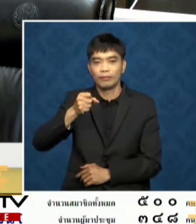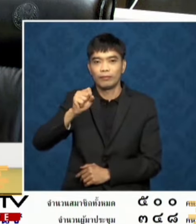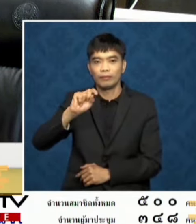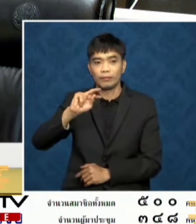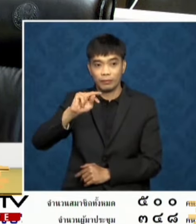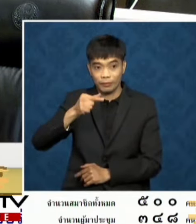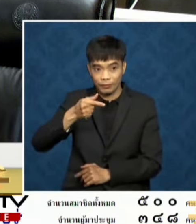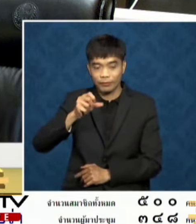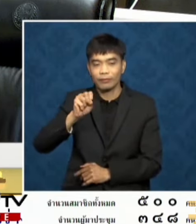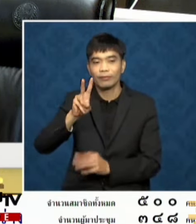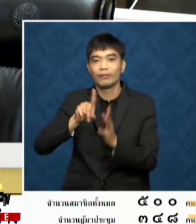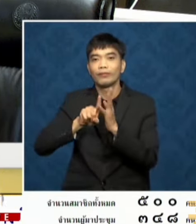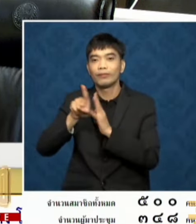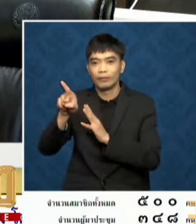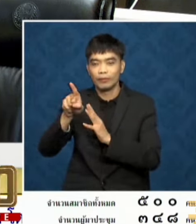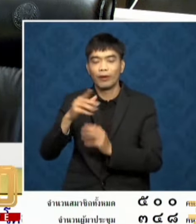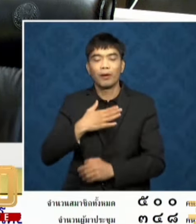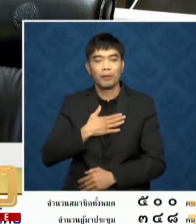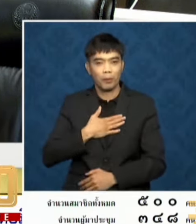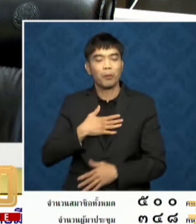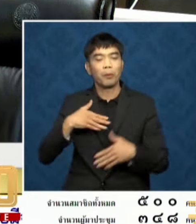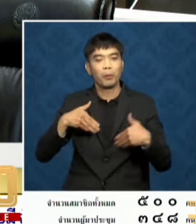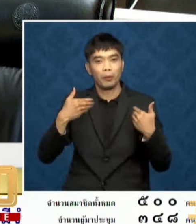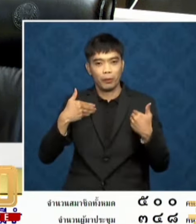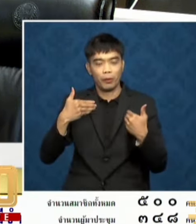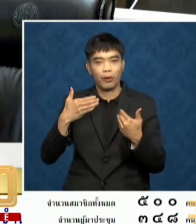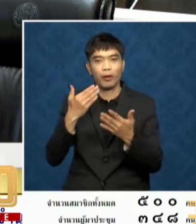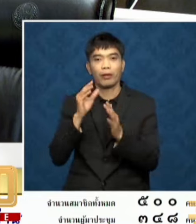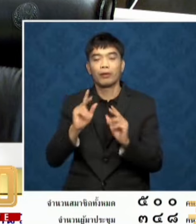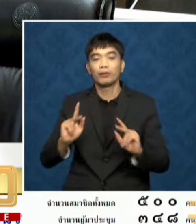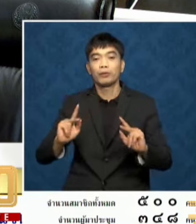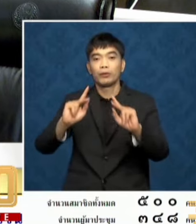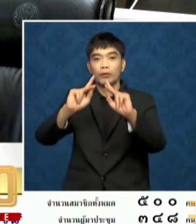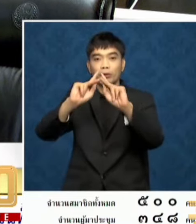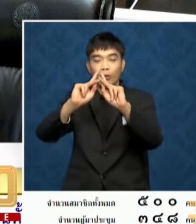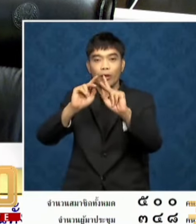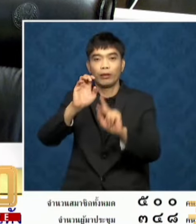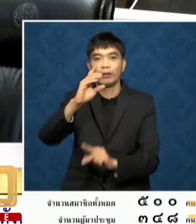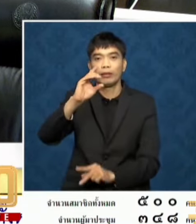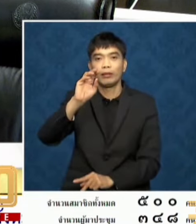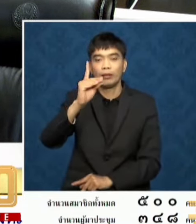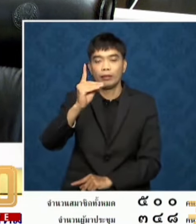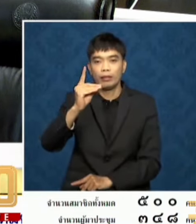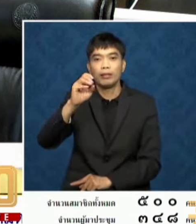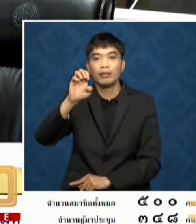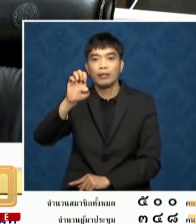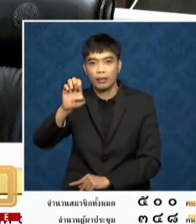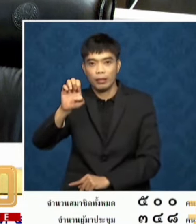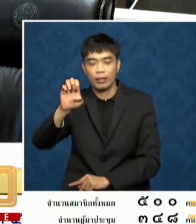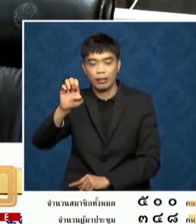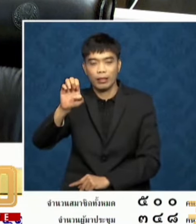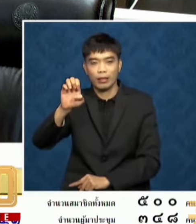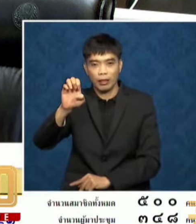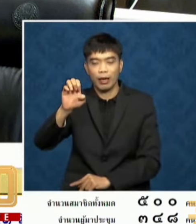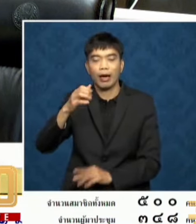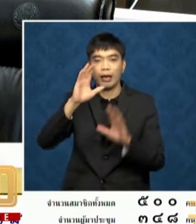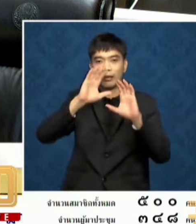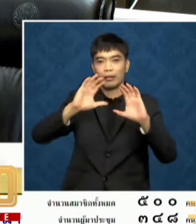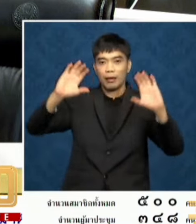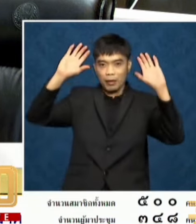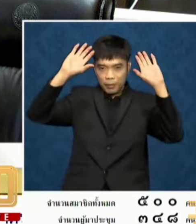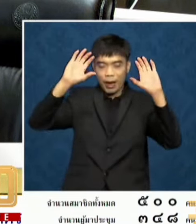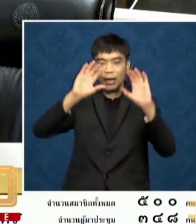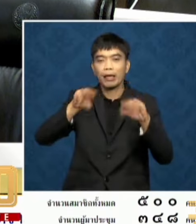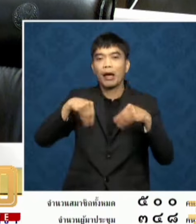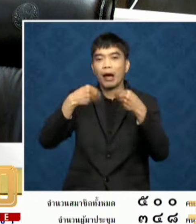ที่ในงบปี67นี้กระทรวงดิจิตอลได้งบประมาณเพิ่มขึ้นนะครับในส่วนที่รัฐบาลก็ให้ความสำคัญเกี่ยวข้องกับเรื่องของการพัฒนารัฐบา